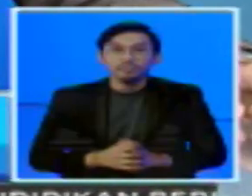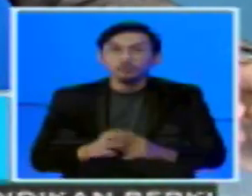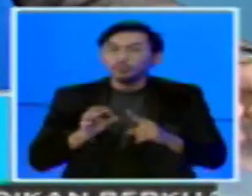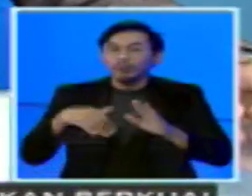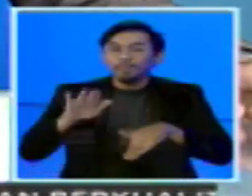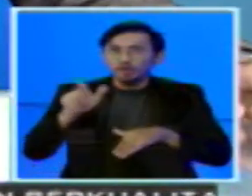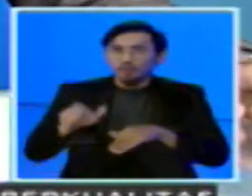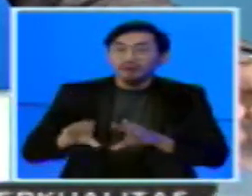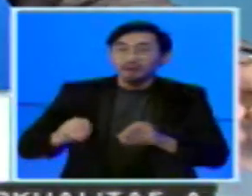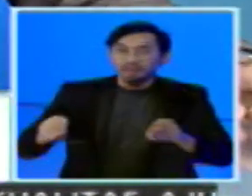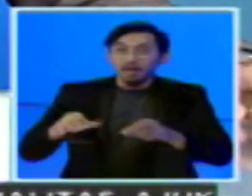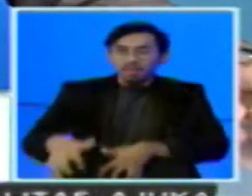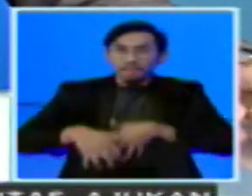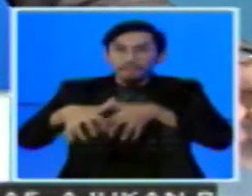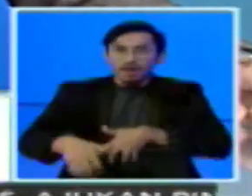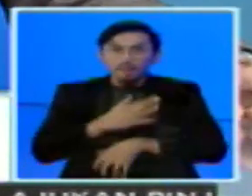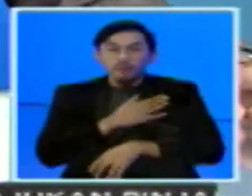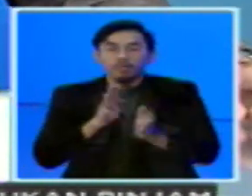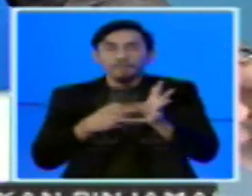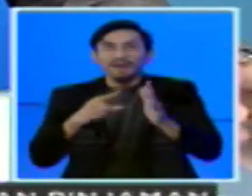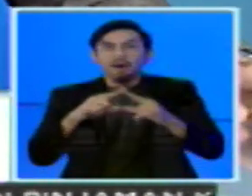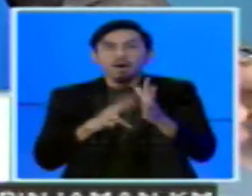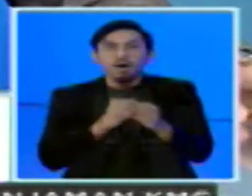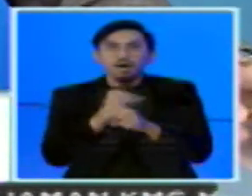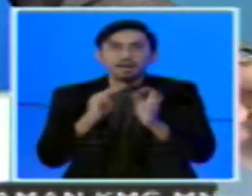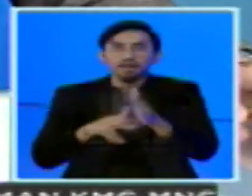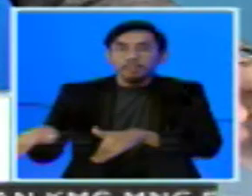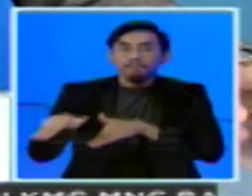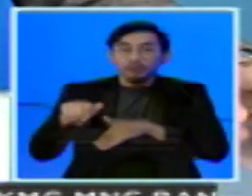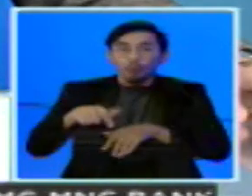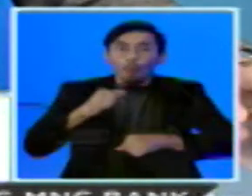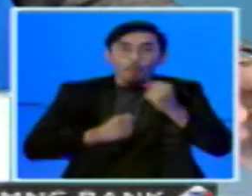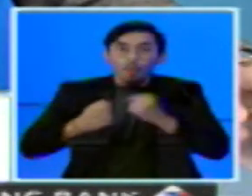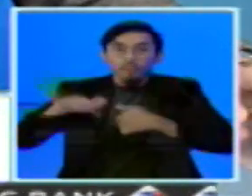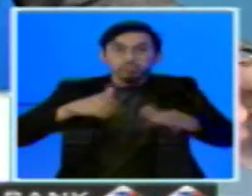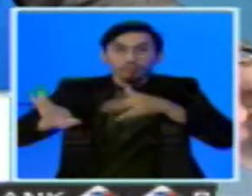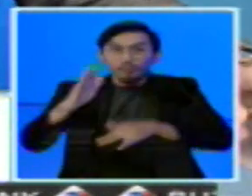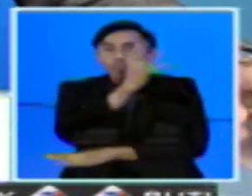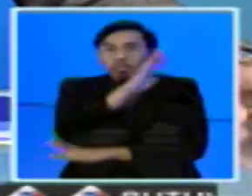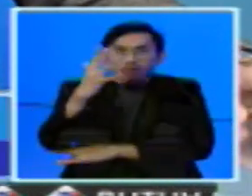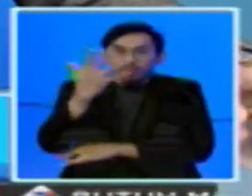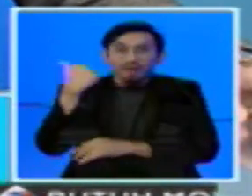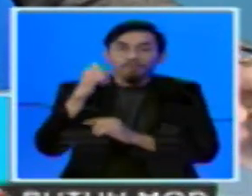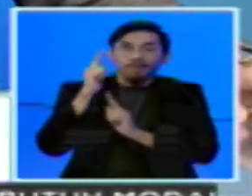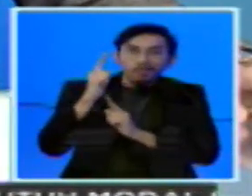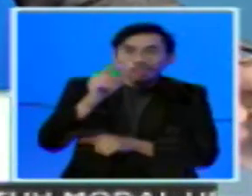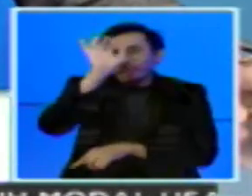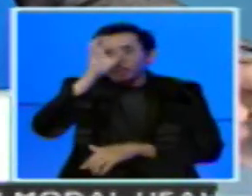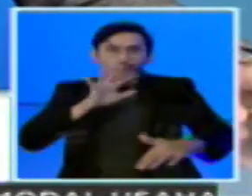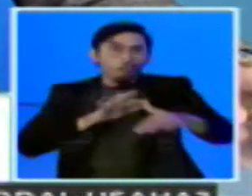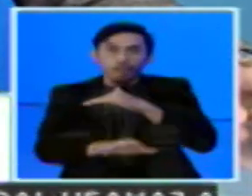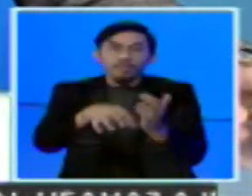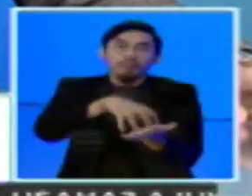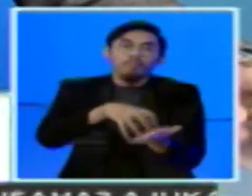Kita mulai informasi pertama, pemirsa, puluhan pekerja tambang di Kabupaten Merangin Jambi berhamburan kabur ke dalam hutan setelah TNI dan Polri